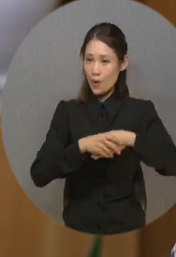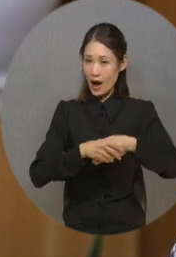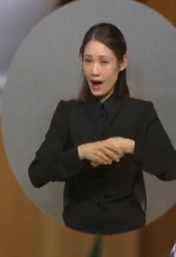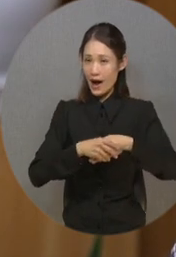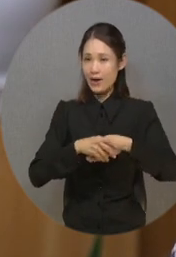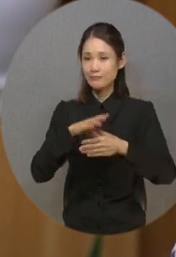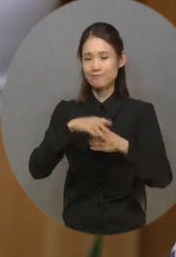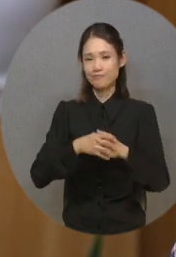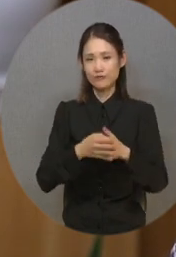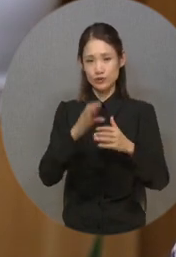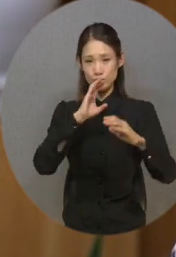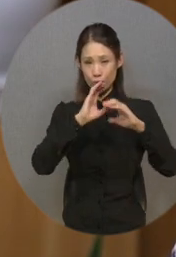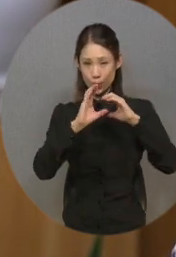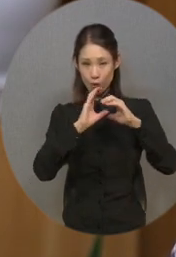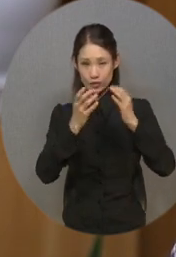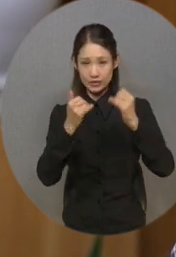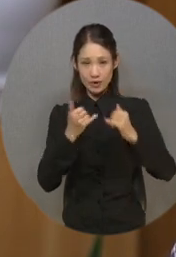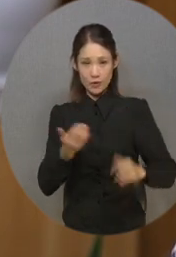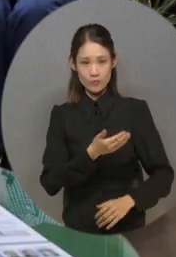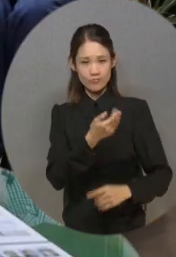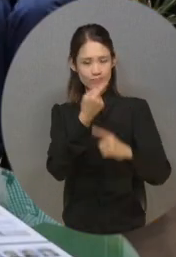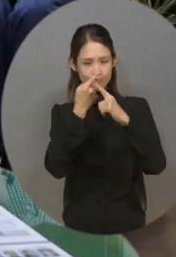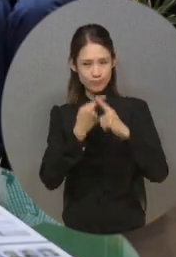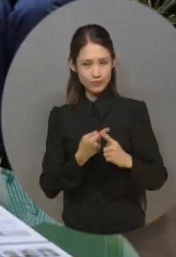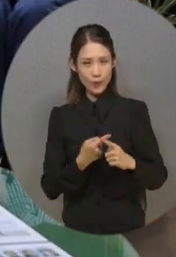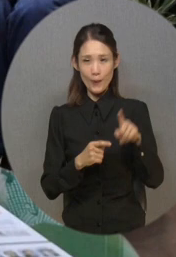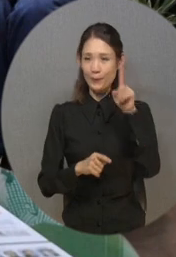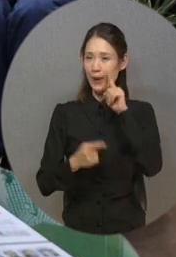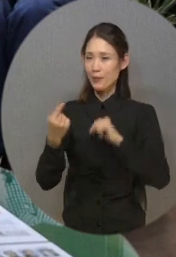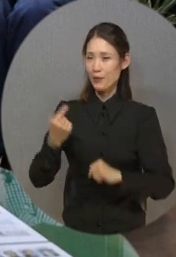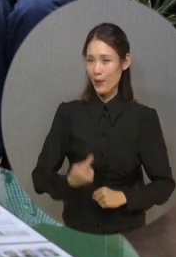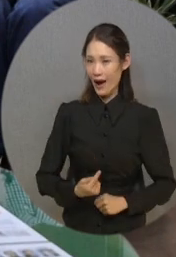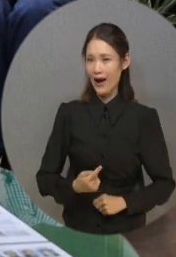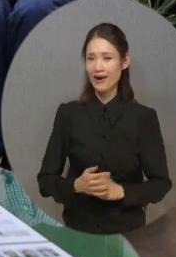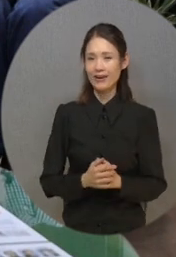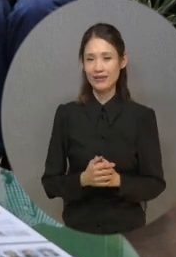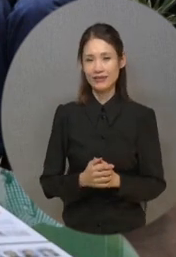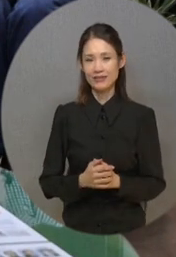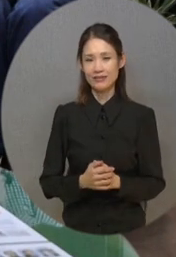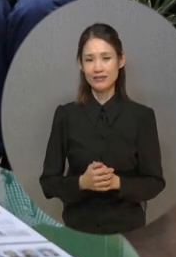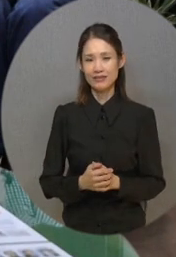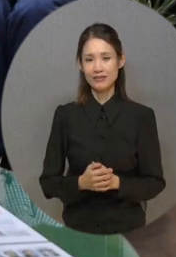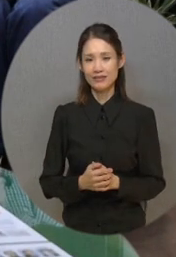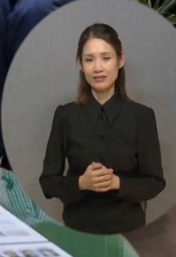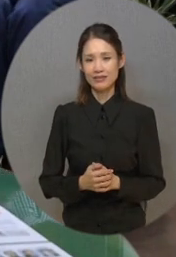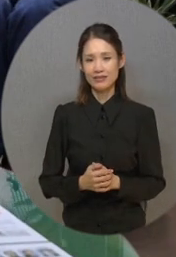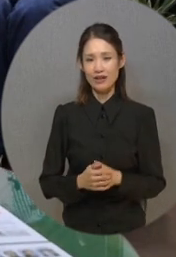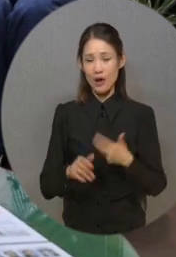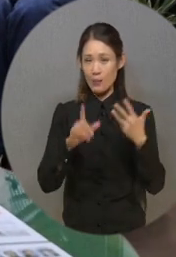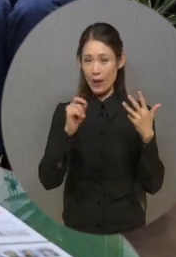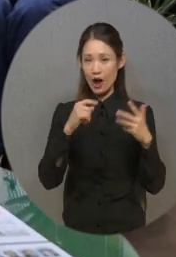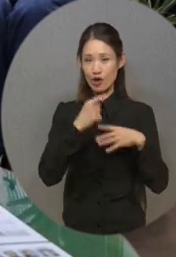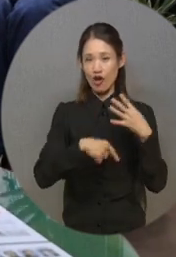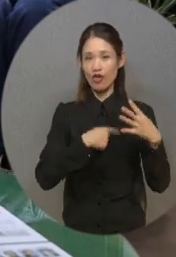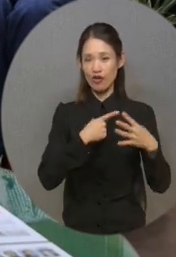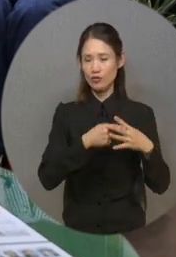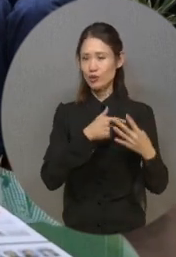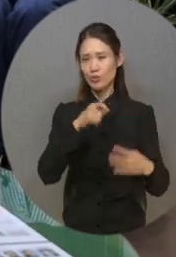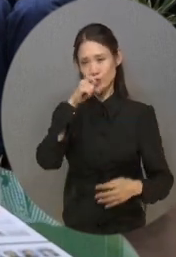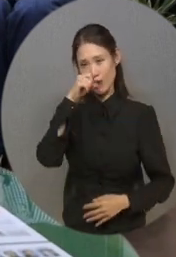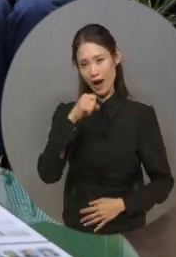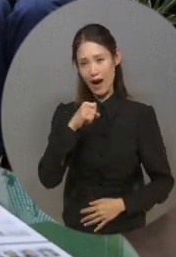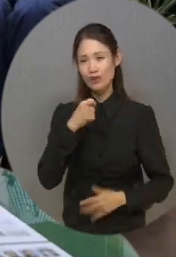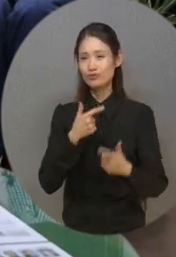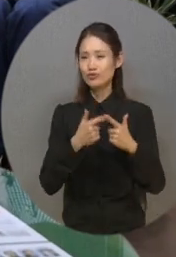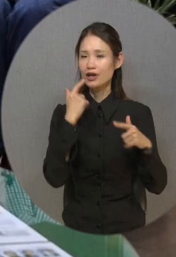시청자 여러분들은 무조건 100% 오셔야 돼요. 그래서 네. 그냥 온 김에 8월달 또 계절적으로 좋지 않습니까? 여름에 부산은 또.